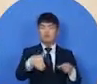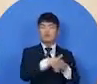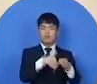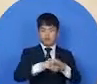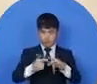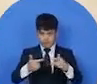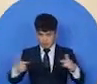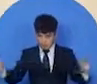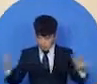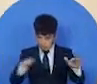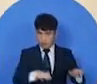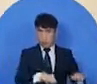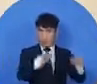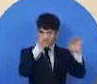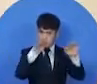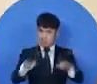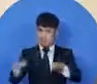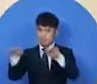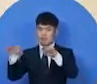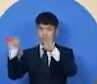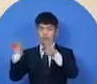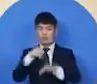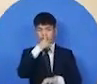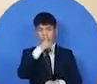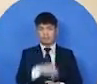두루 성장 시켰다는 평가를 받았습니다